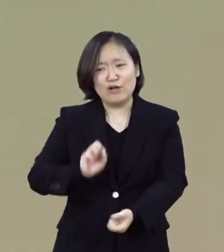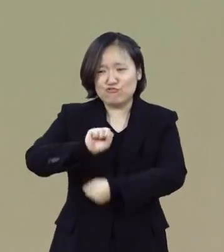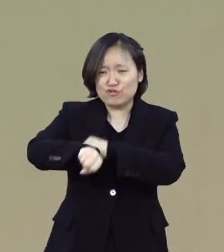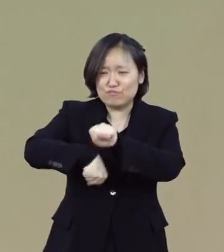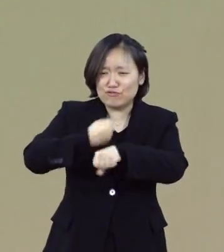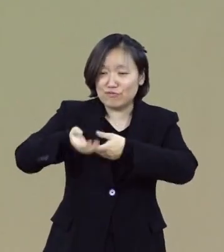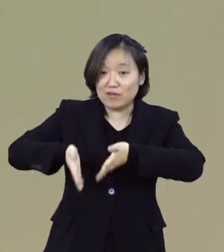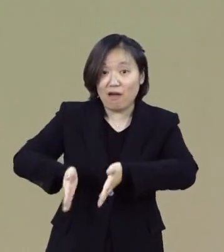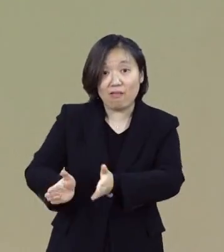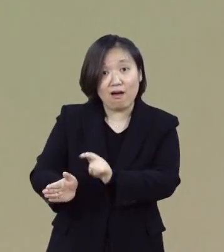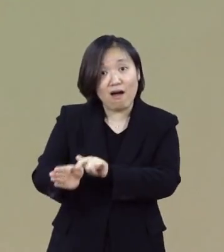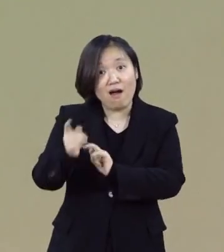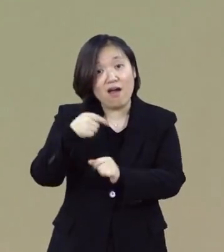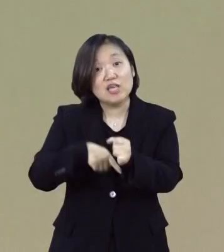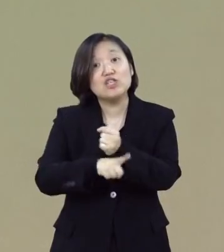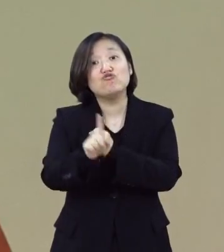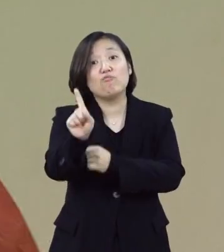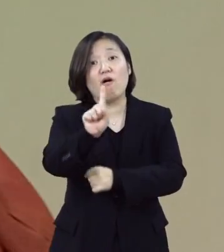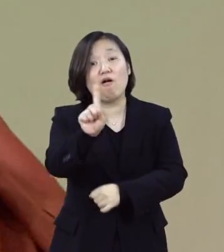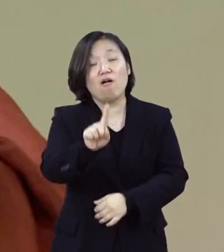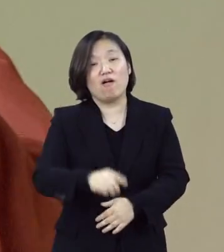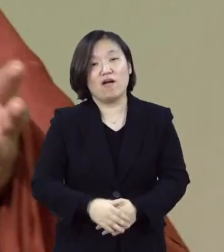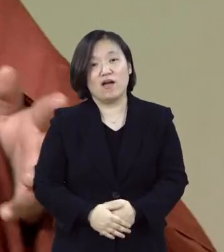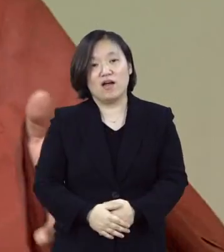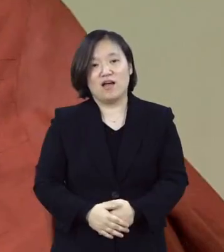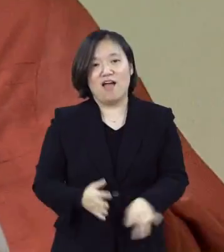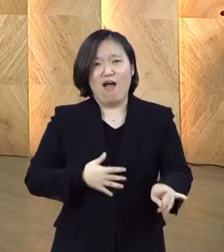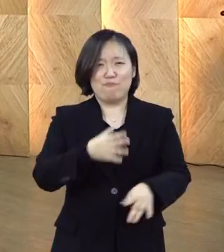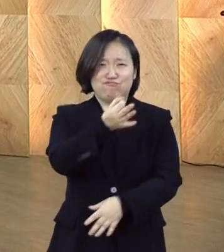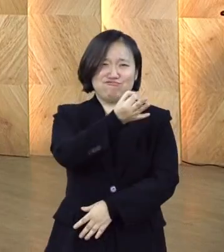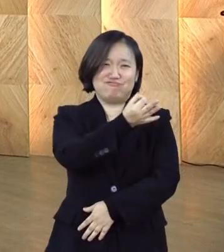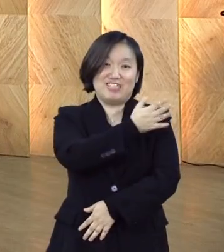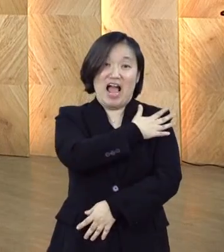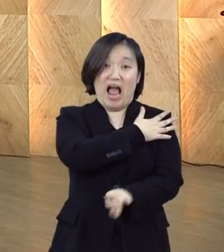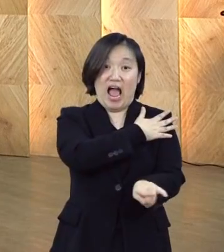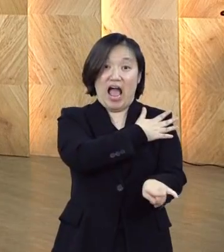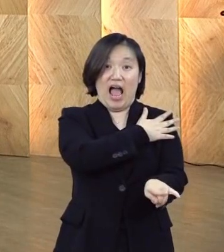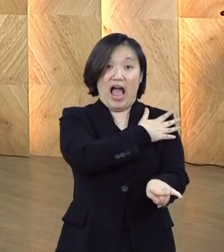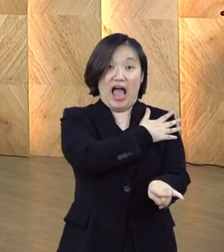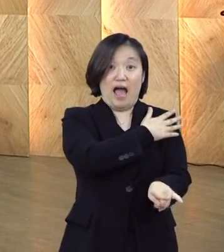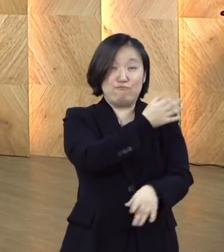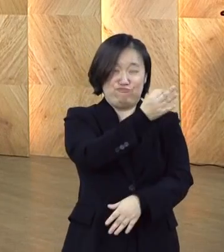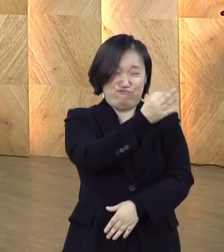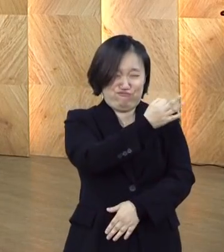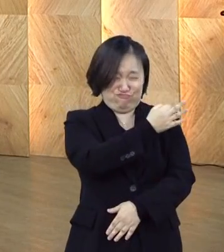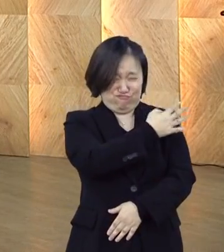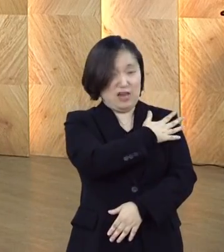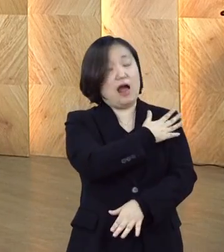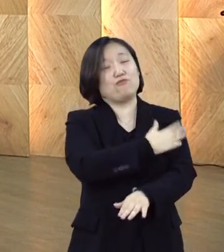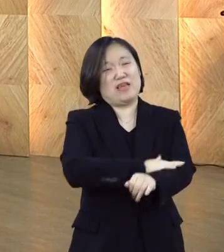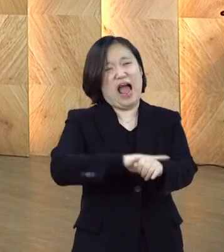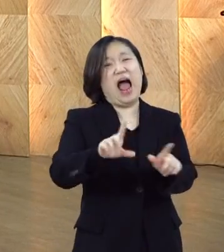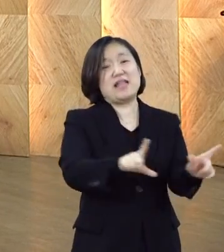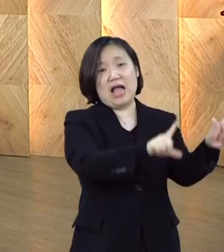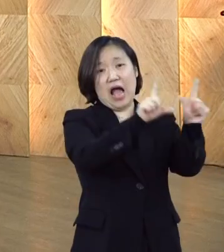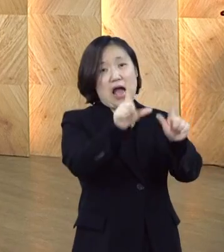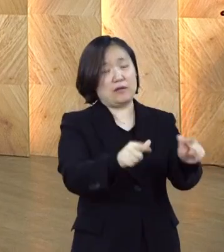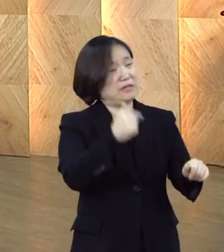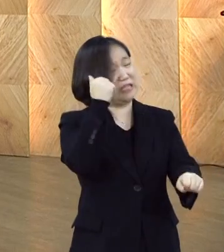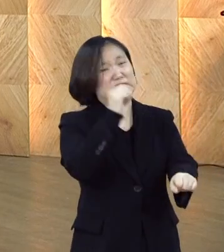축생으로 태어났는데 왜 축생으로 태어났느냐? 부잣집 아들로 태어나서 평생 부자로 살면서 지혜를 닦지